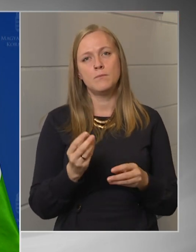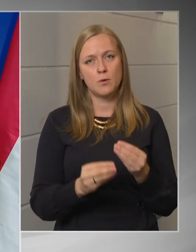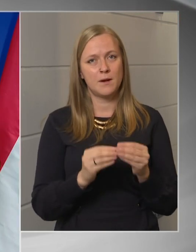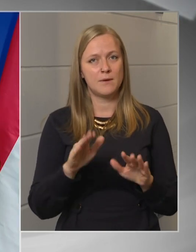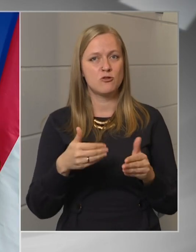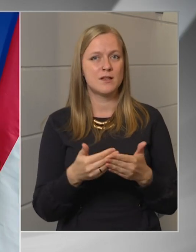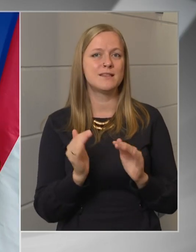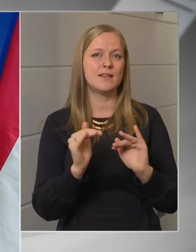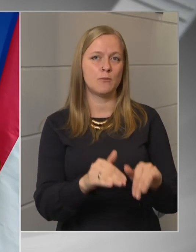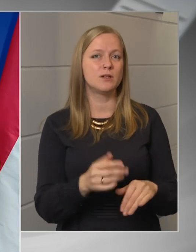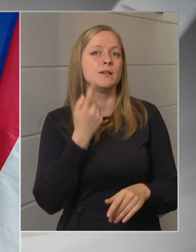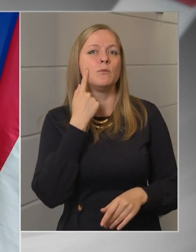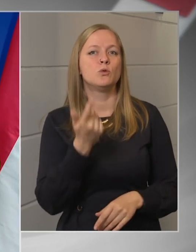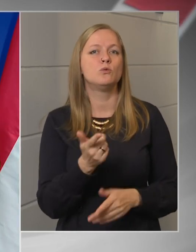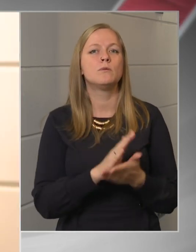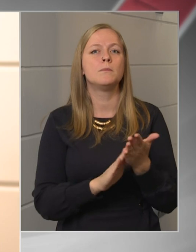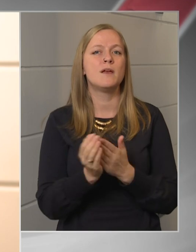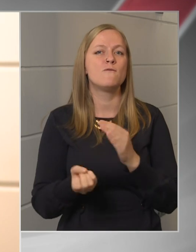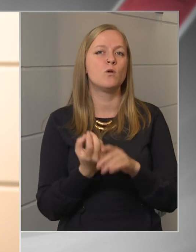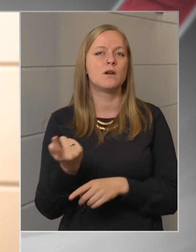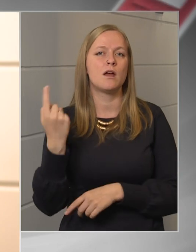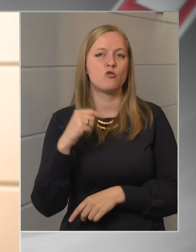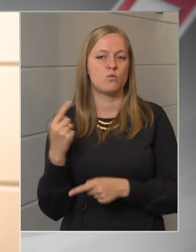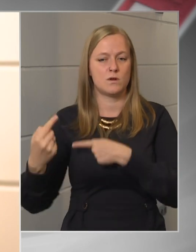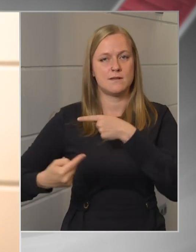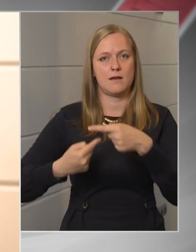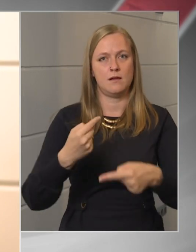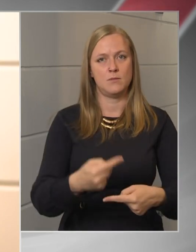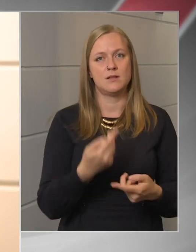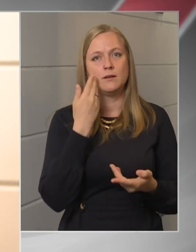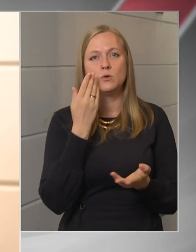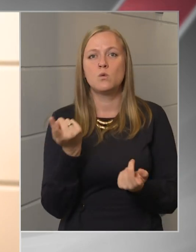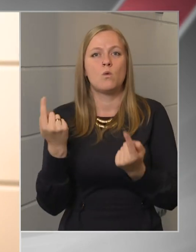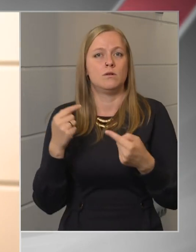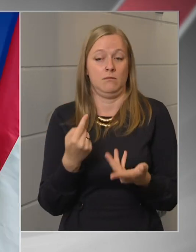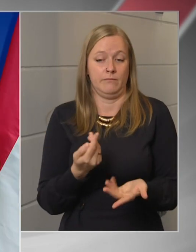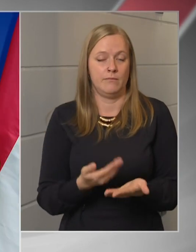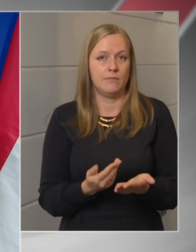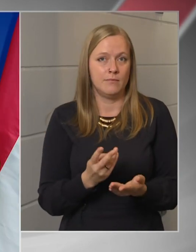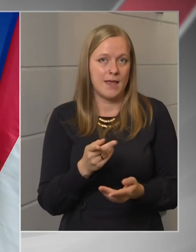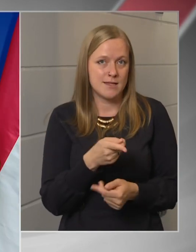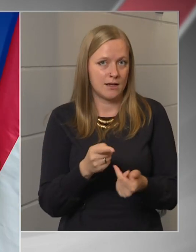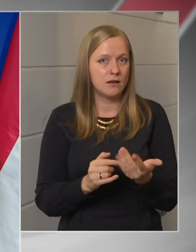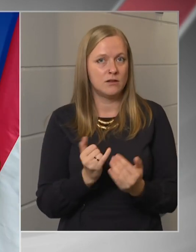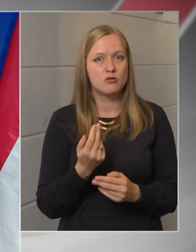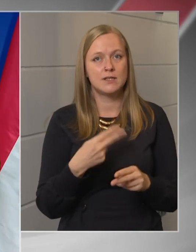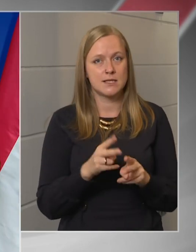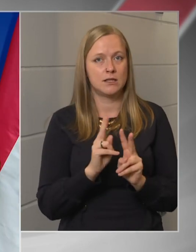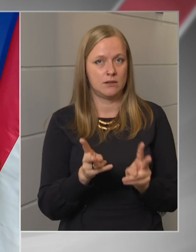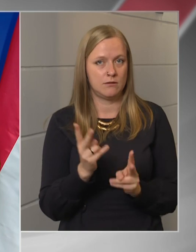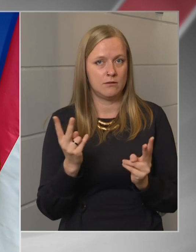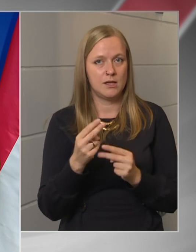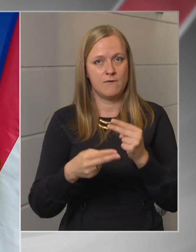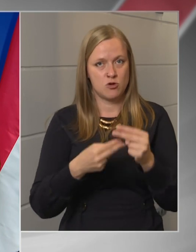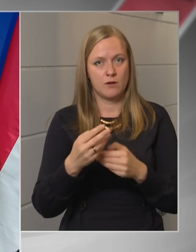ezeket a támogatásokat, hogy ugye nem tudjuk, hogy milyen forrásból származnak, hát nem tudjuk, hogy honnan. Ezeket is természetesen tisztázni kell egy ilyen